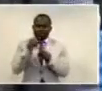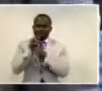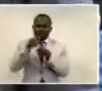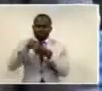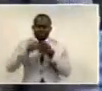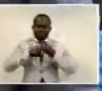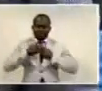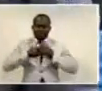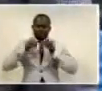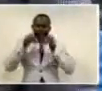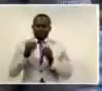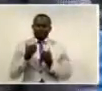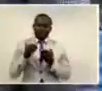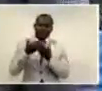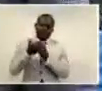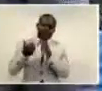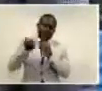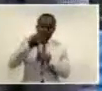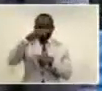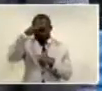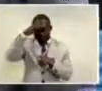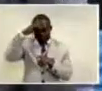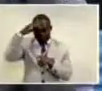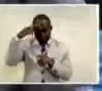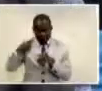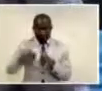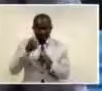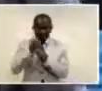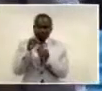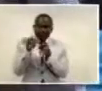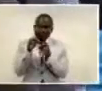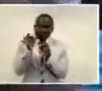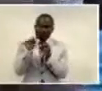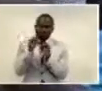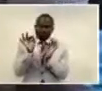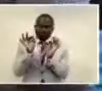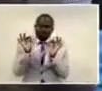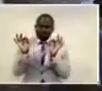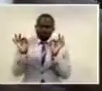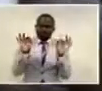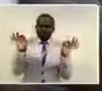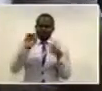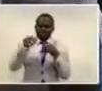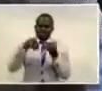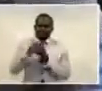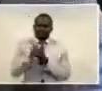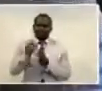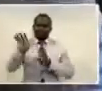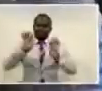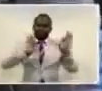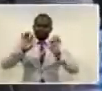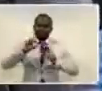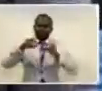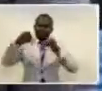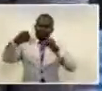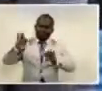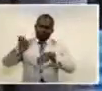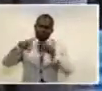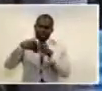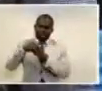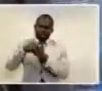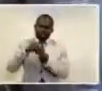Rwanda nazigezeho bingoye dukora n'imitako ngatoragura ibitambara abatari babataye inyuma